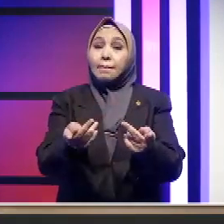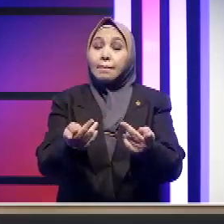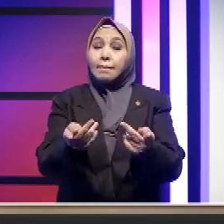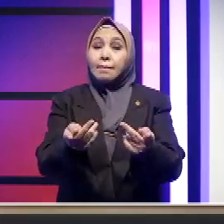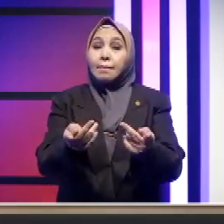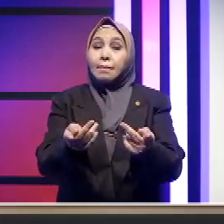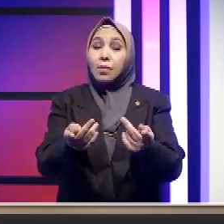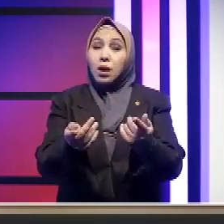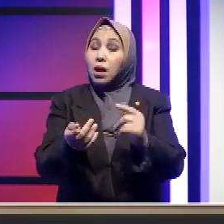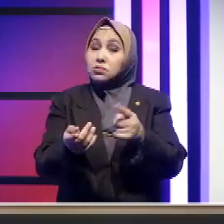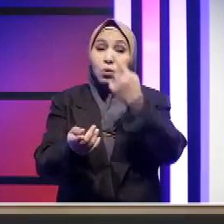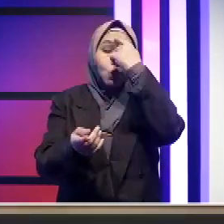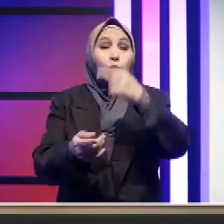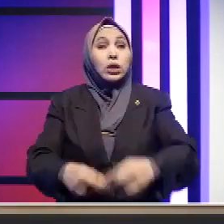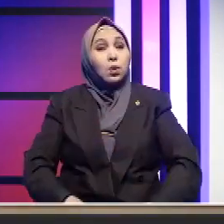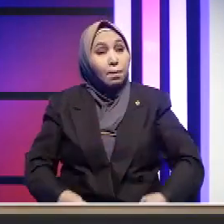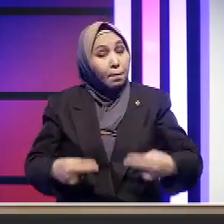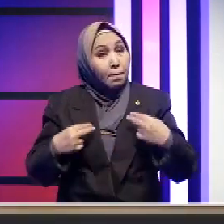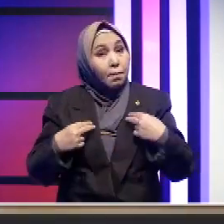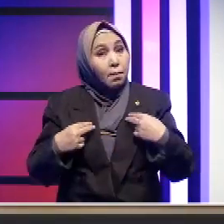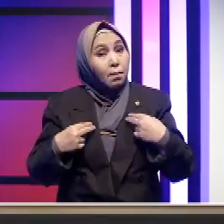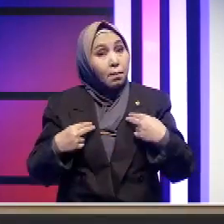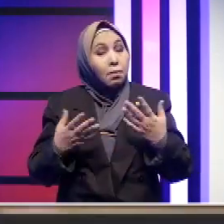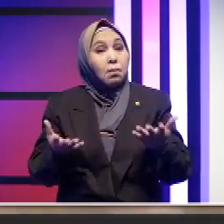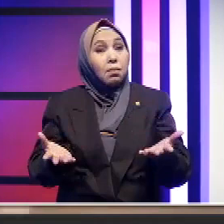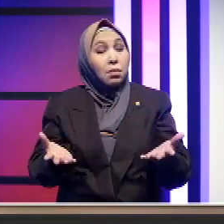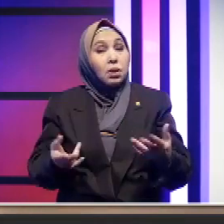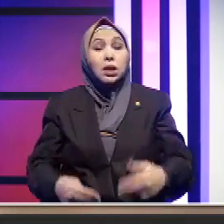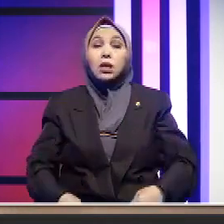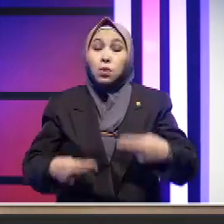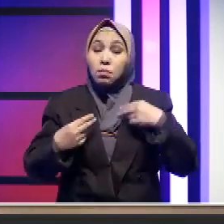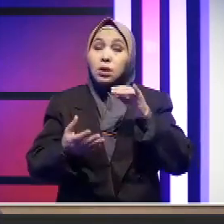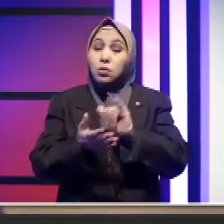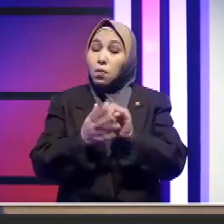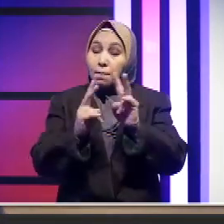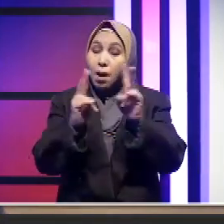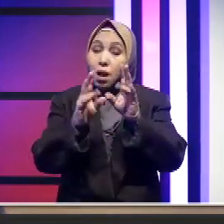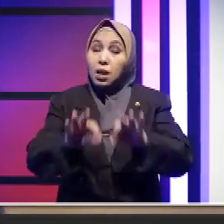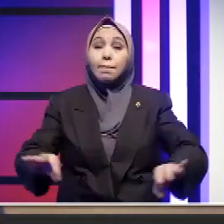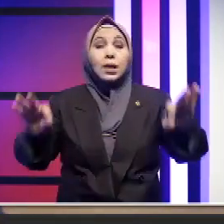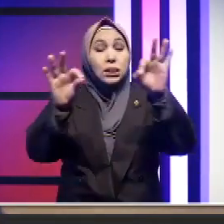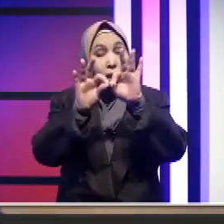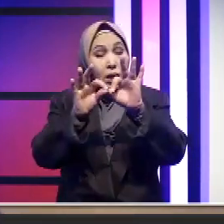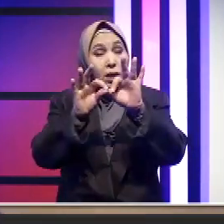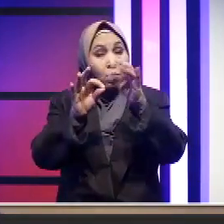tulis untuk hidup enggan hidup itu paling penting